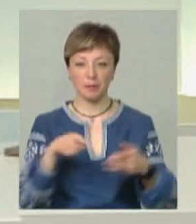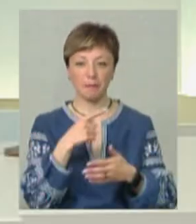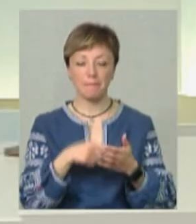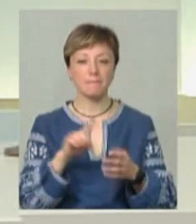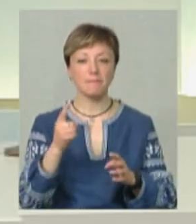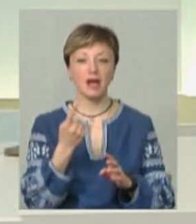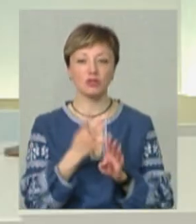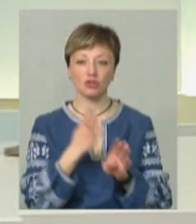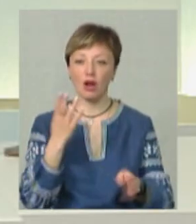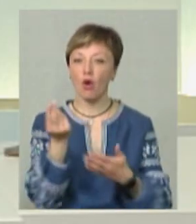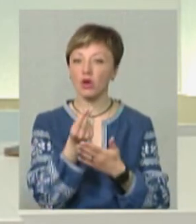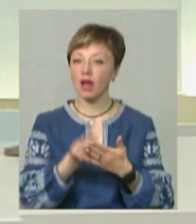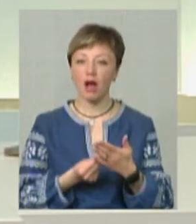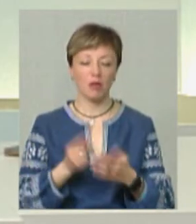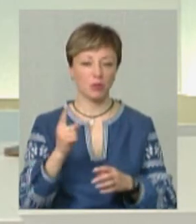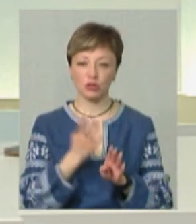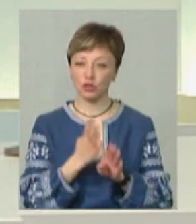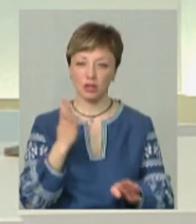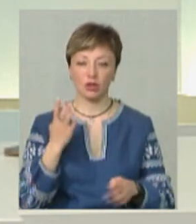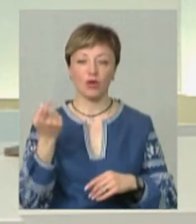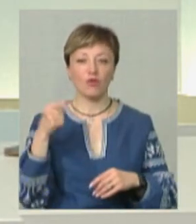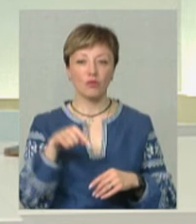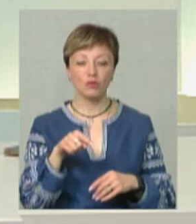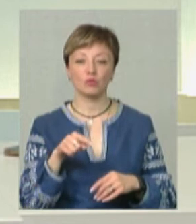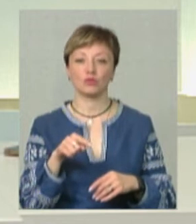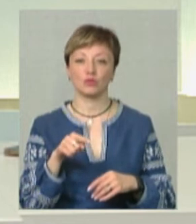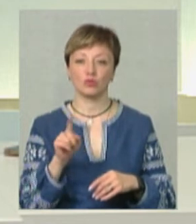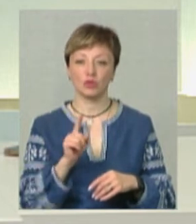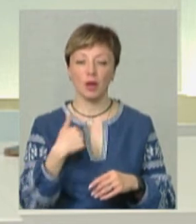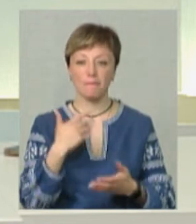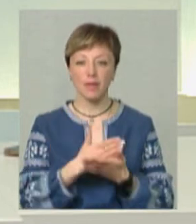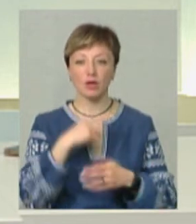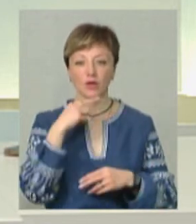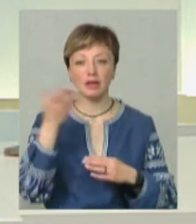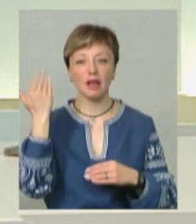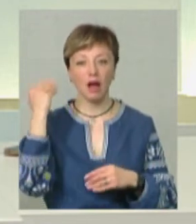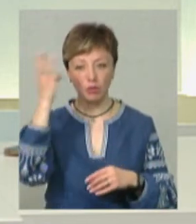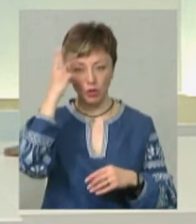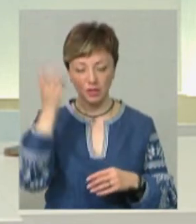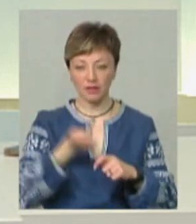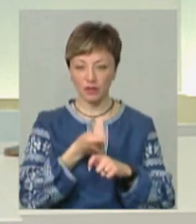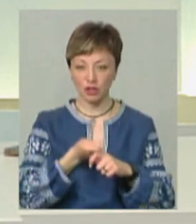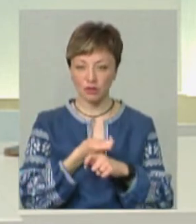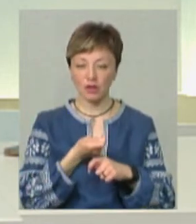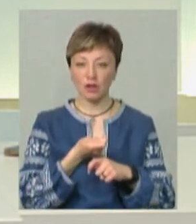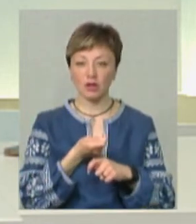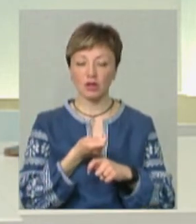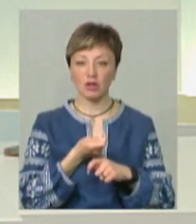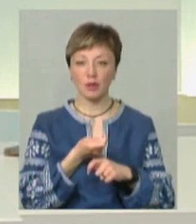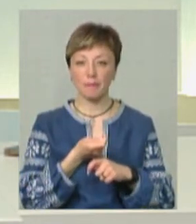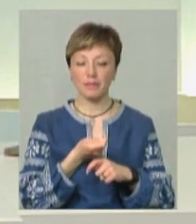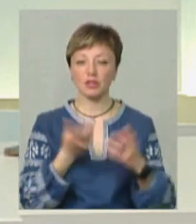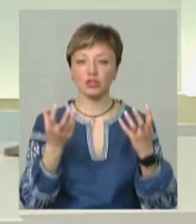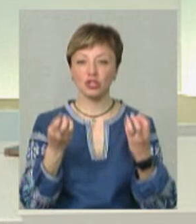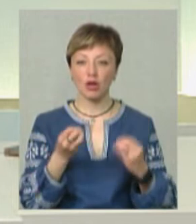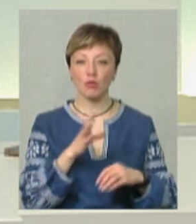Насамперед орнамент. Насамперед орнаменти, тому що вони, я маю на увазі давня подільська вишивка, тому що вони